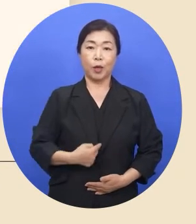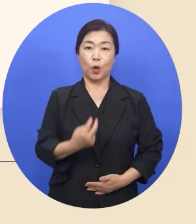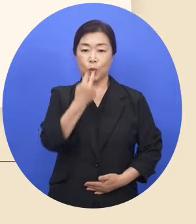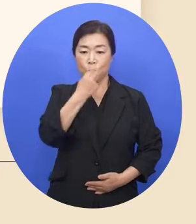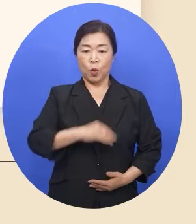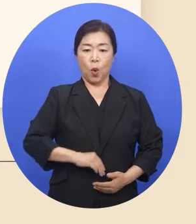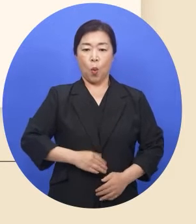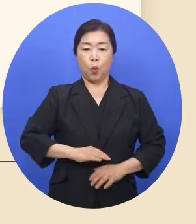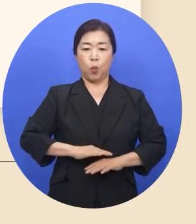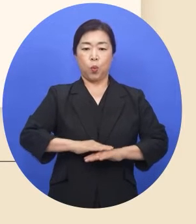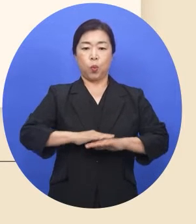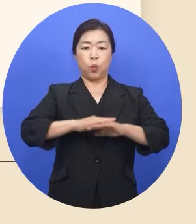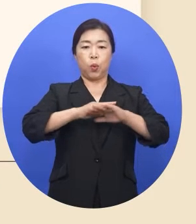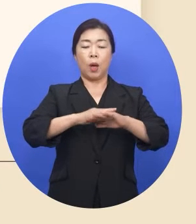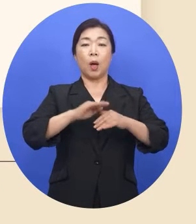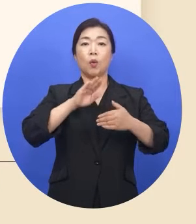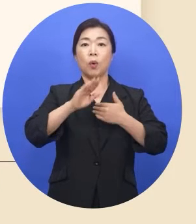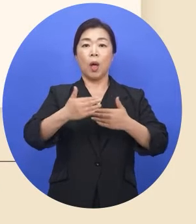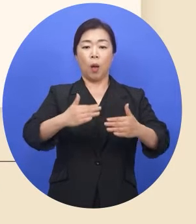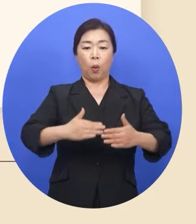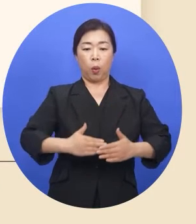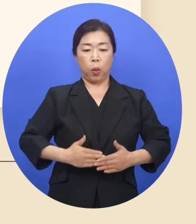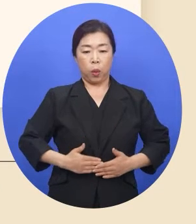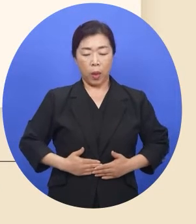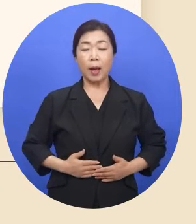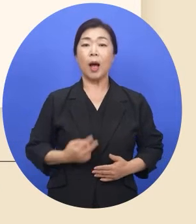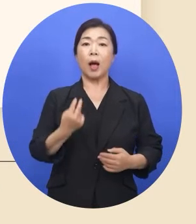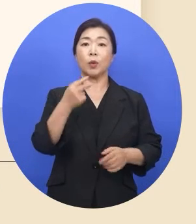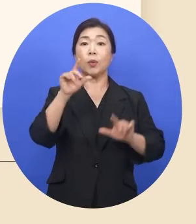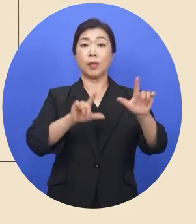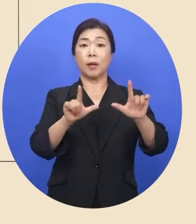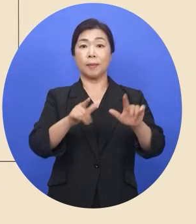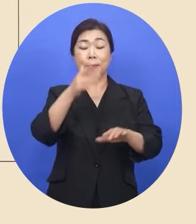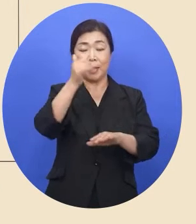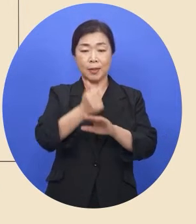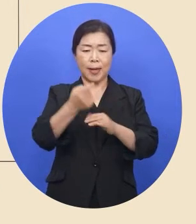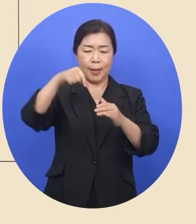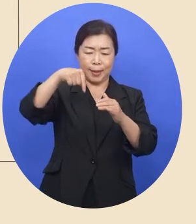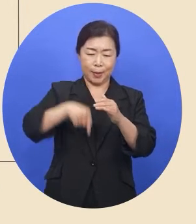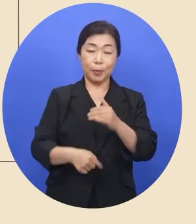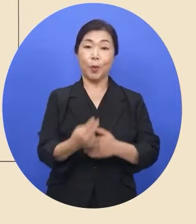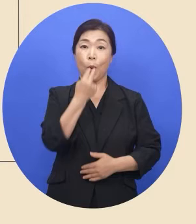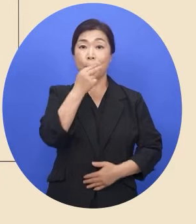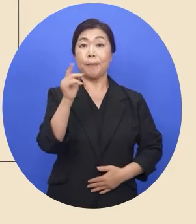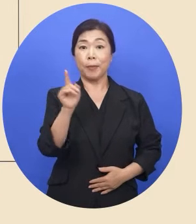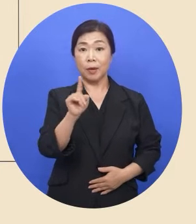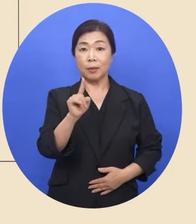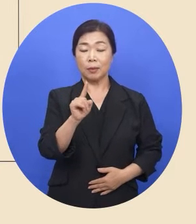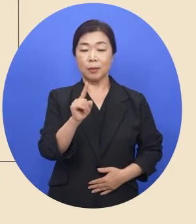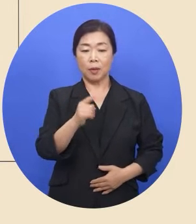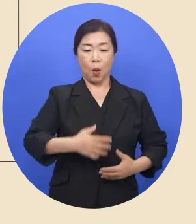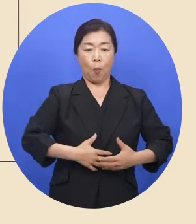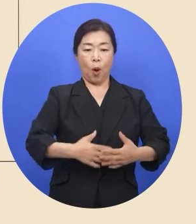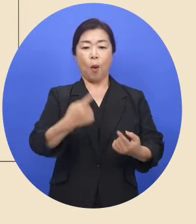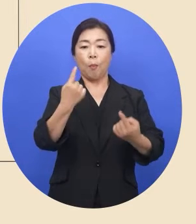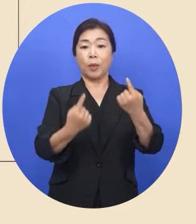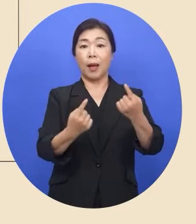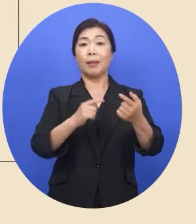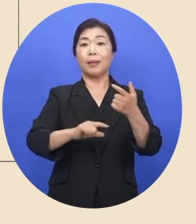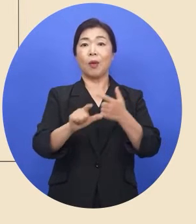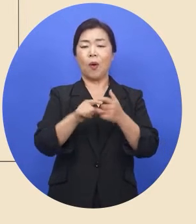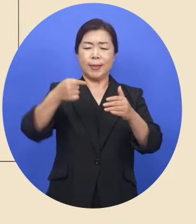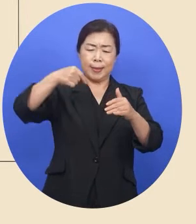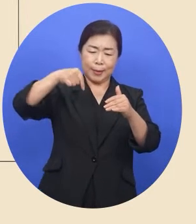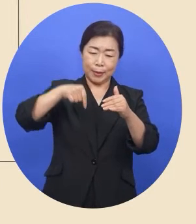배까지 숨을 채우고 비워내는 동작입니다. 마지막으로 깊은 호흡은